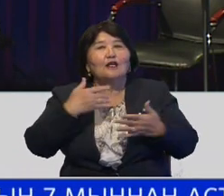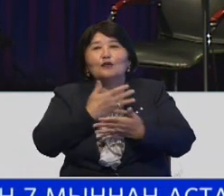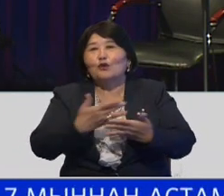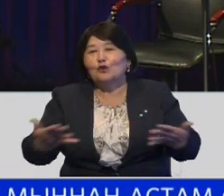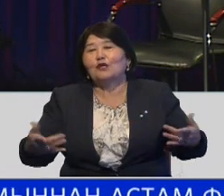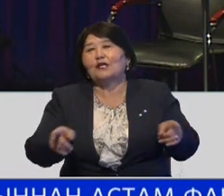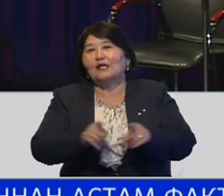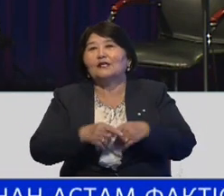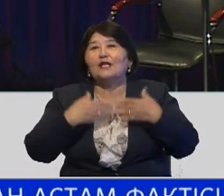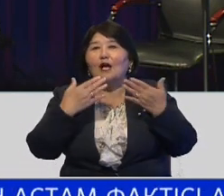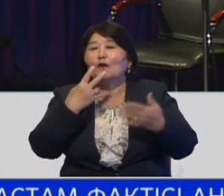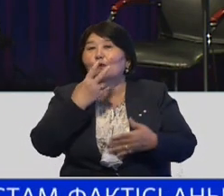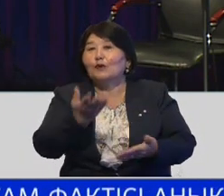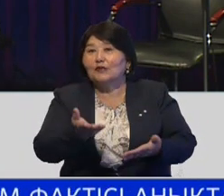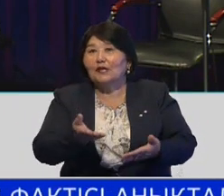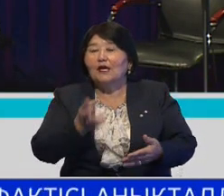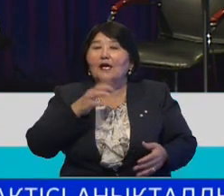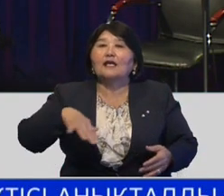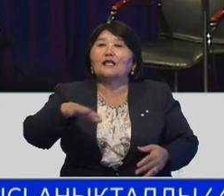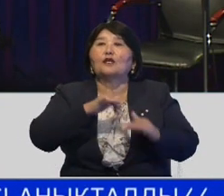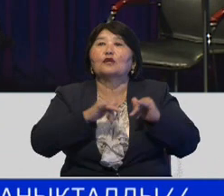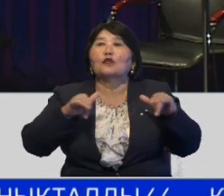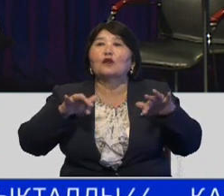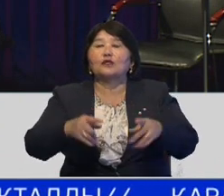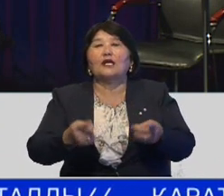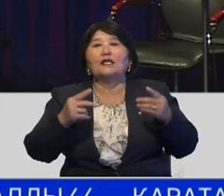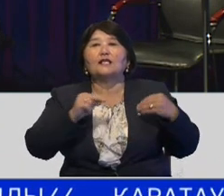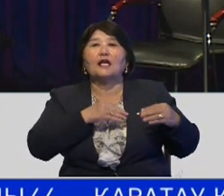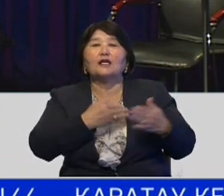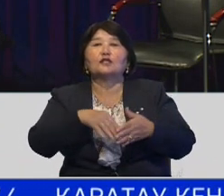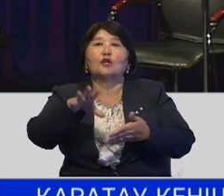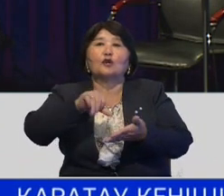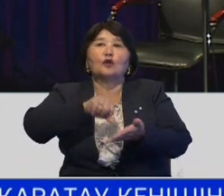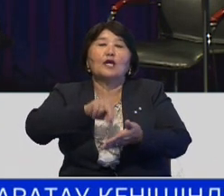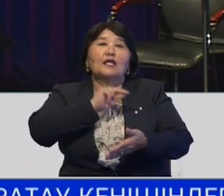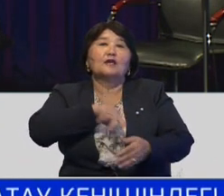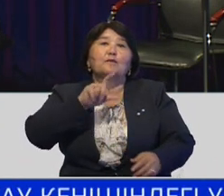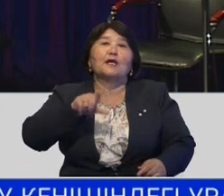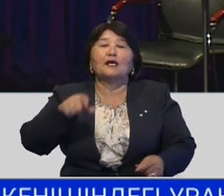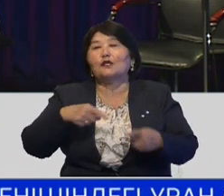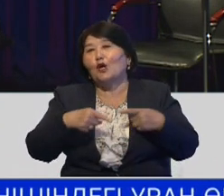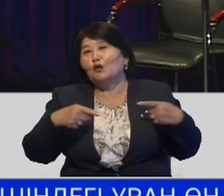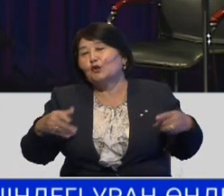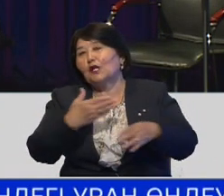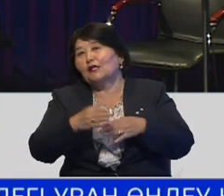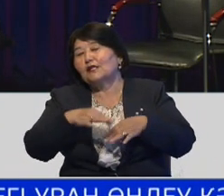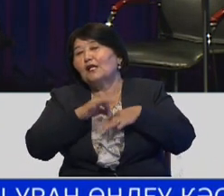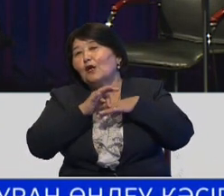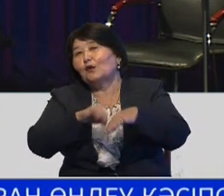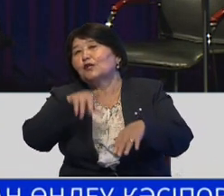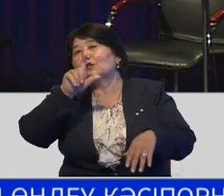дүниелерді жадына тоқиды. Елдің даму жолында ерен ісімен үлгі болған еңбек адамдарын, түрлі саланы өрге